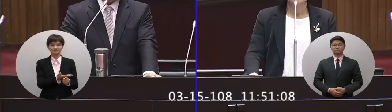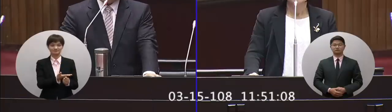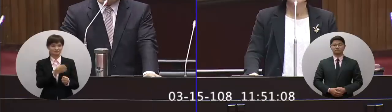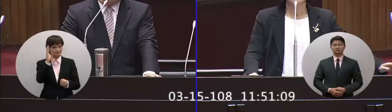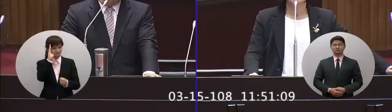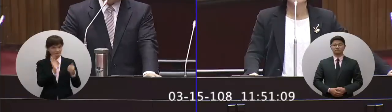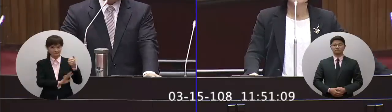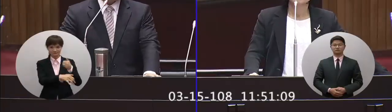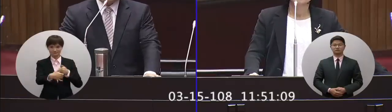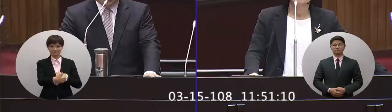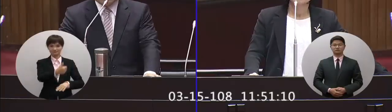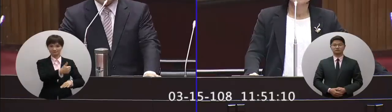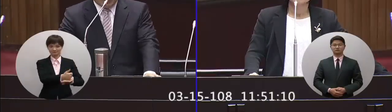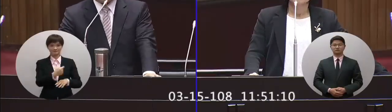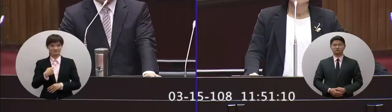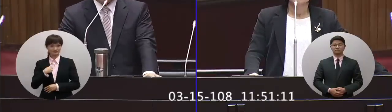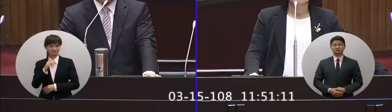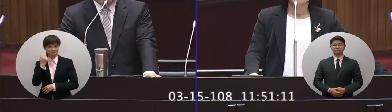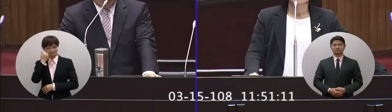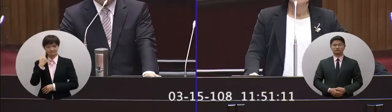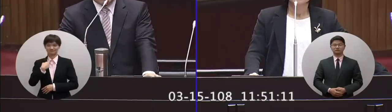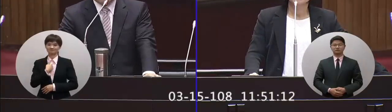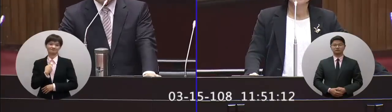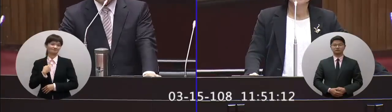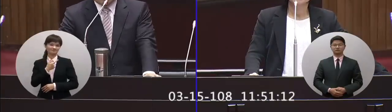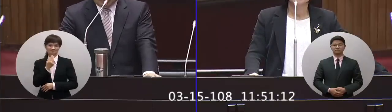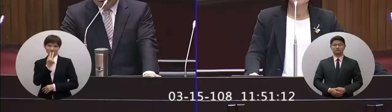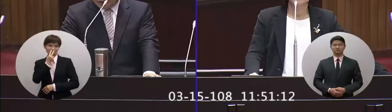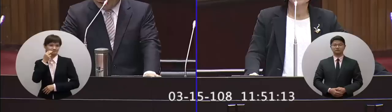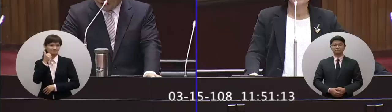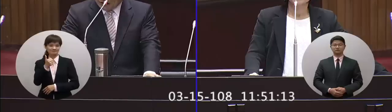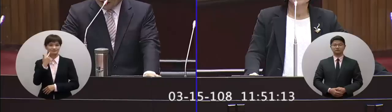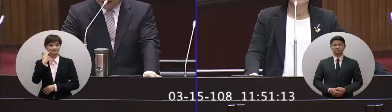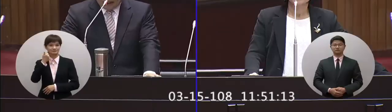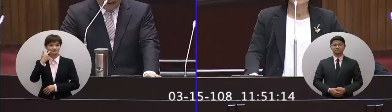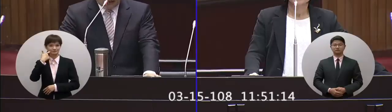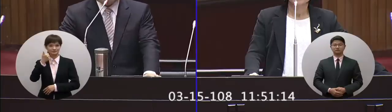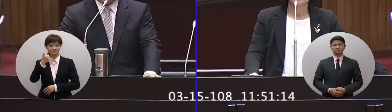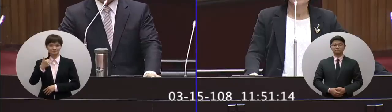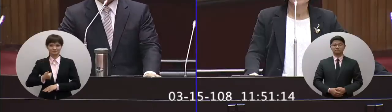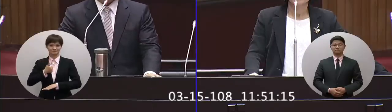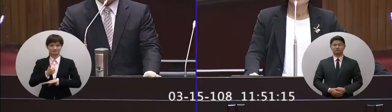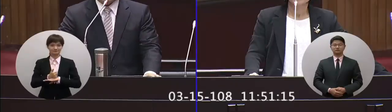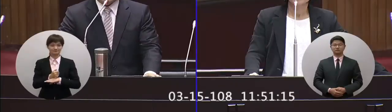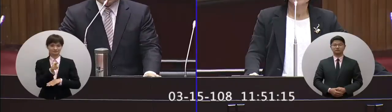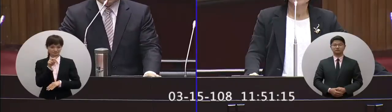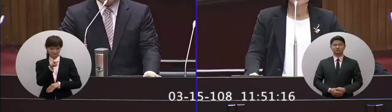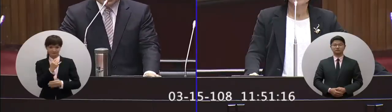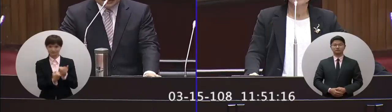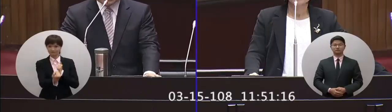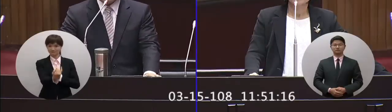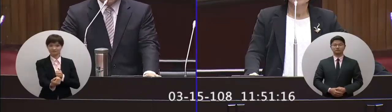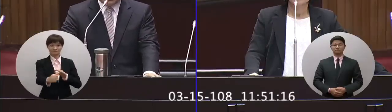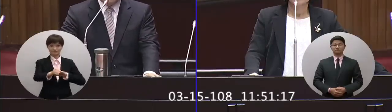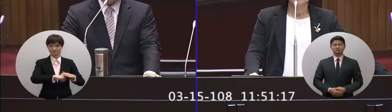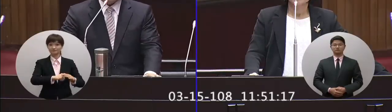我是地表最幸运的爸爸老爸，我可以看到苏巧慧进国会，也可以